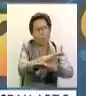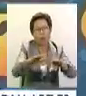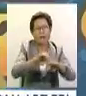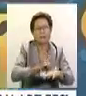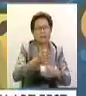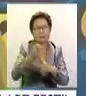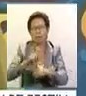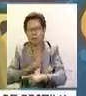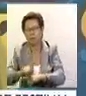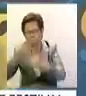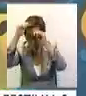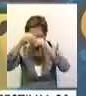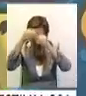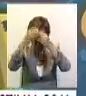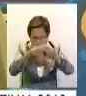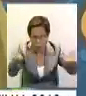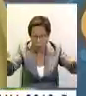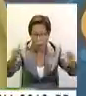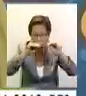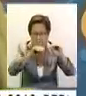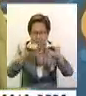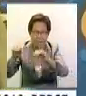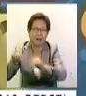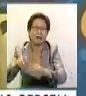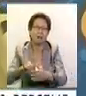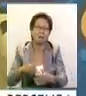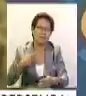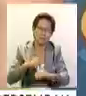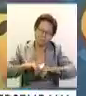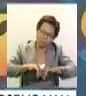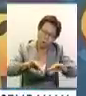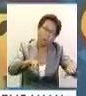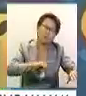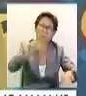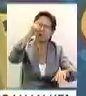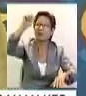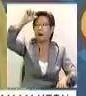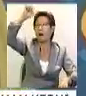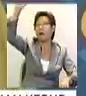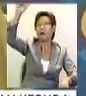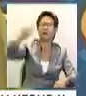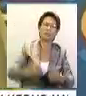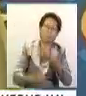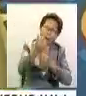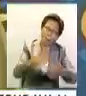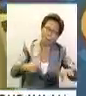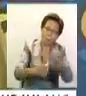Islam. Itu yang paling penting. Dan apa yang kita nak dakwah ni kerana Allah lah yang paling penting.